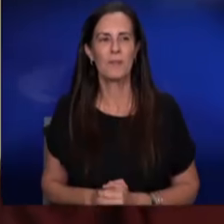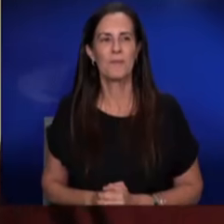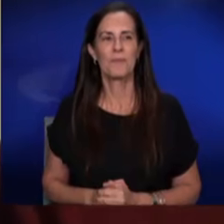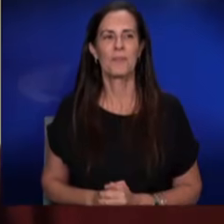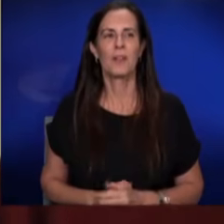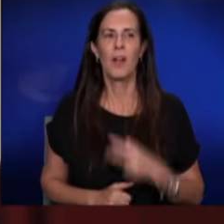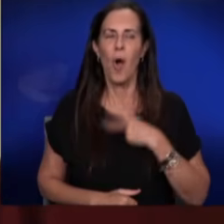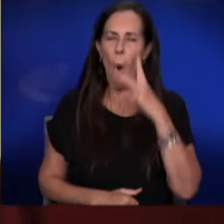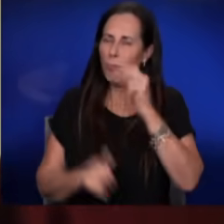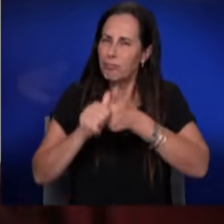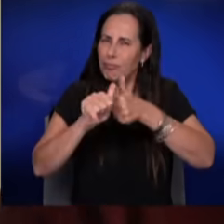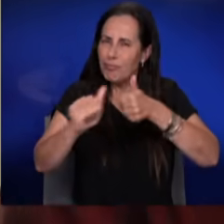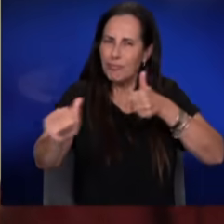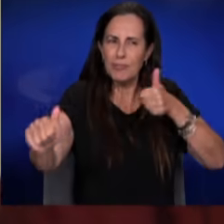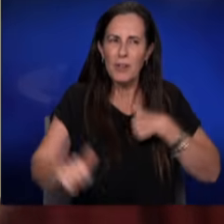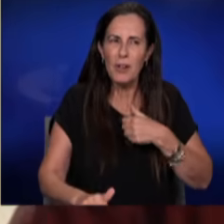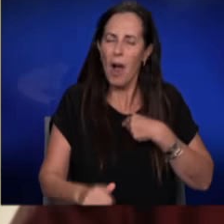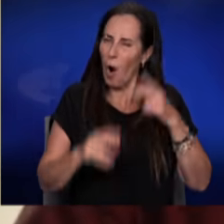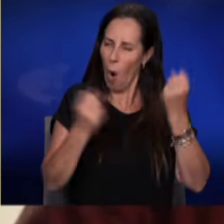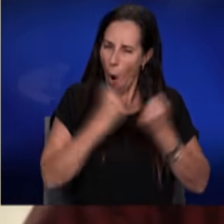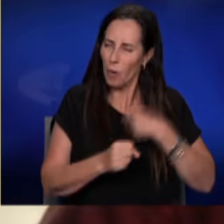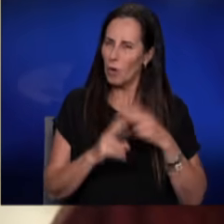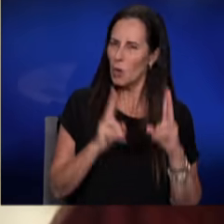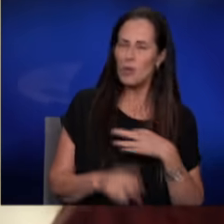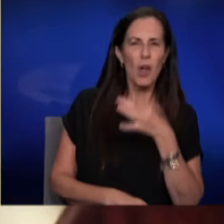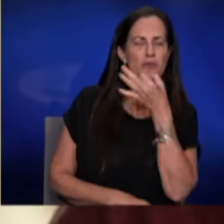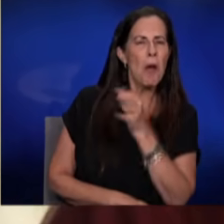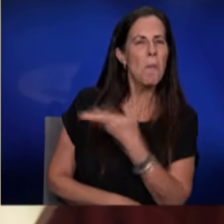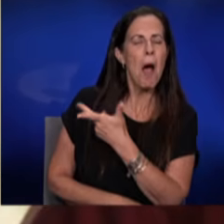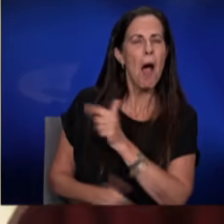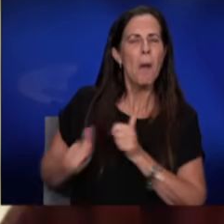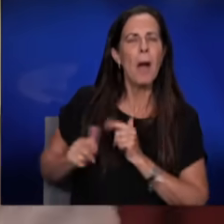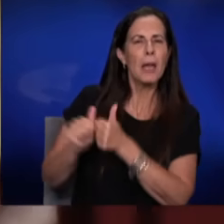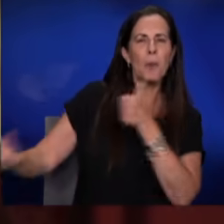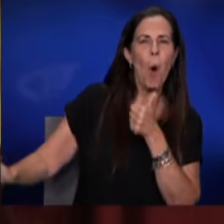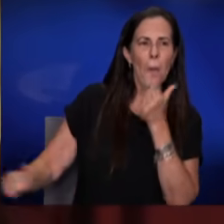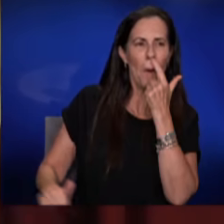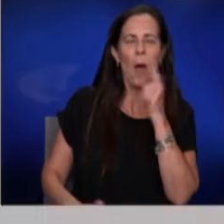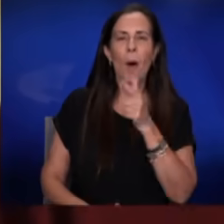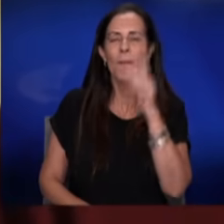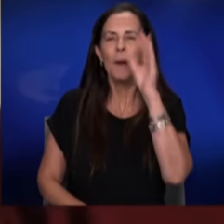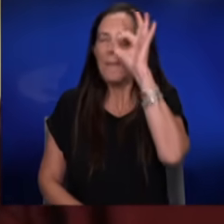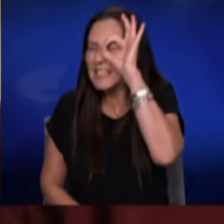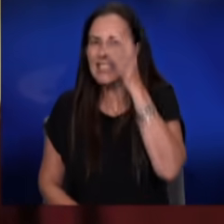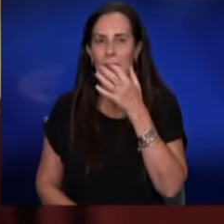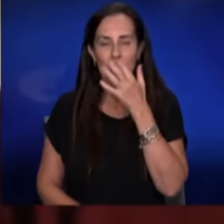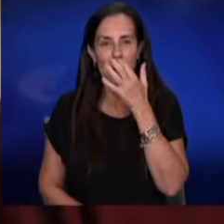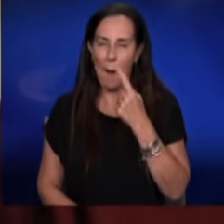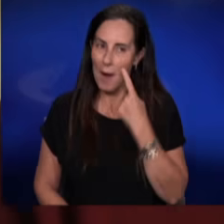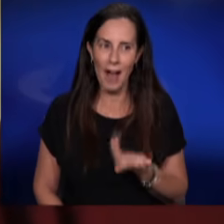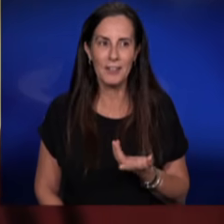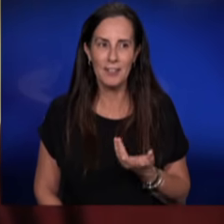ב-87, 8. אז אני רואה תור ארוך, עומדים, אני עוצר את הרכב, אני שואל, חבר'ה, מה פה יש? אומרים לי, מציצים. אמרתי לעצמי,